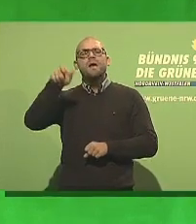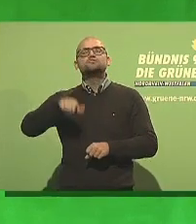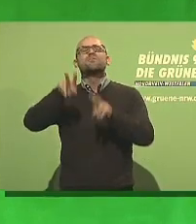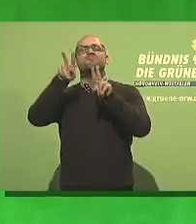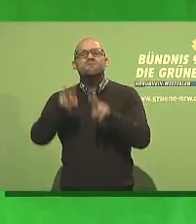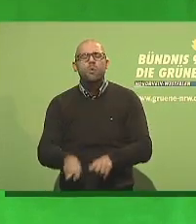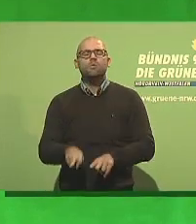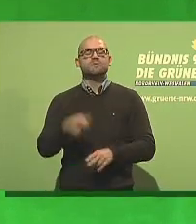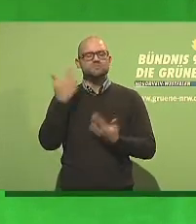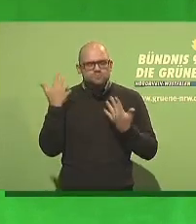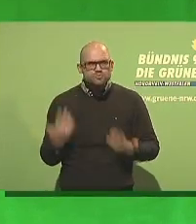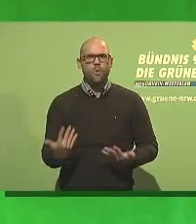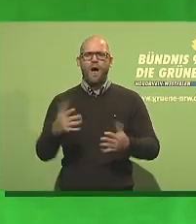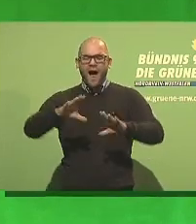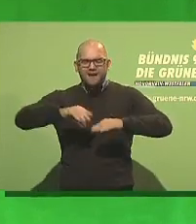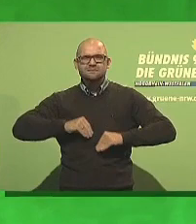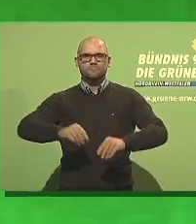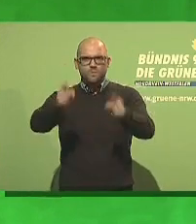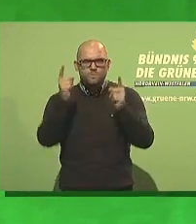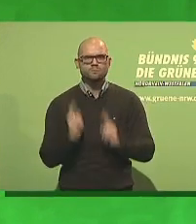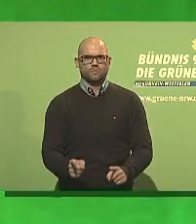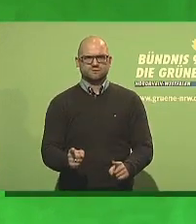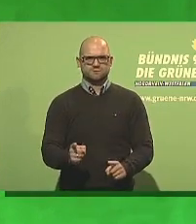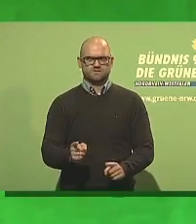die Ohren.